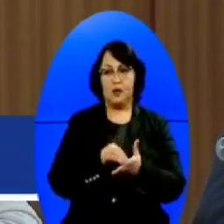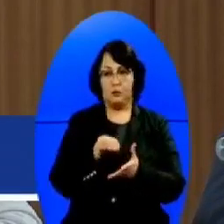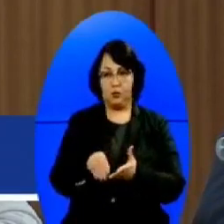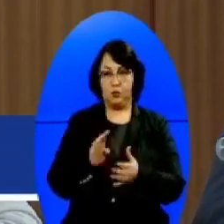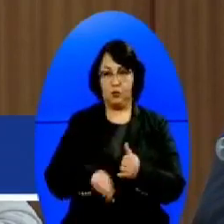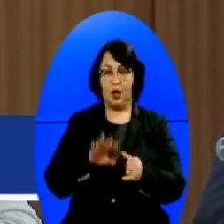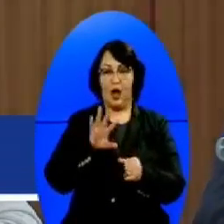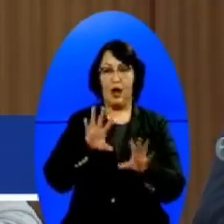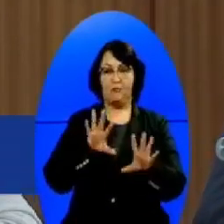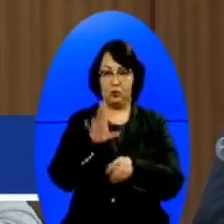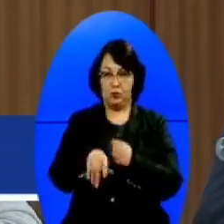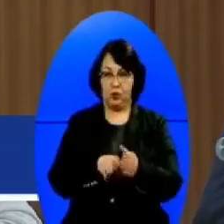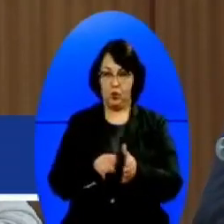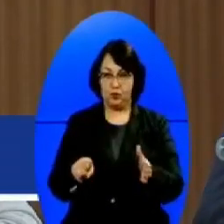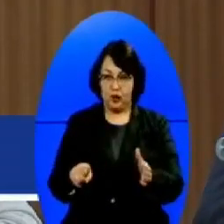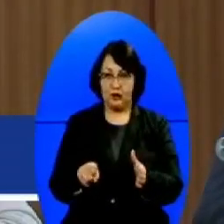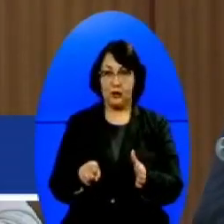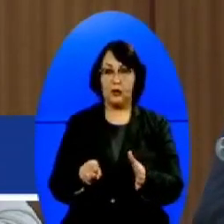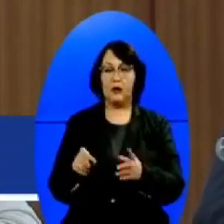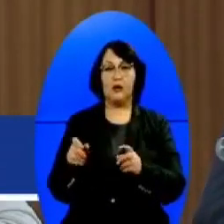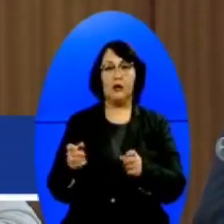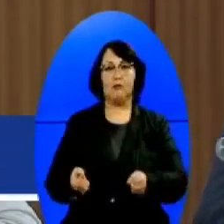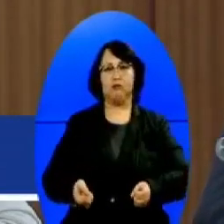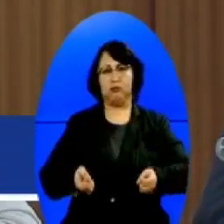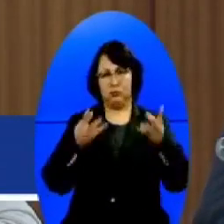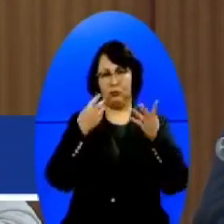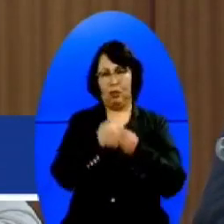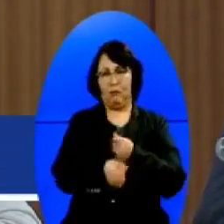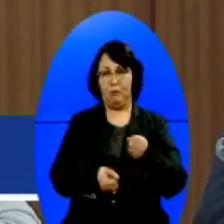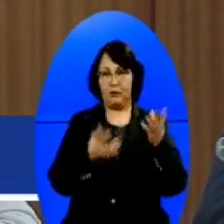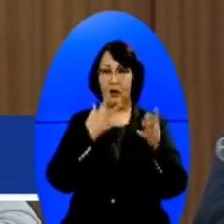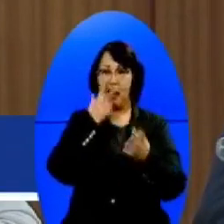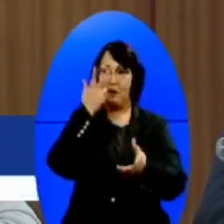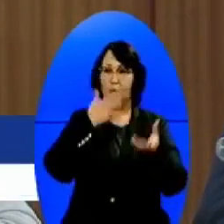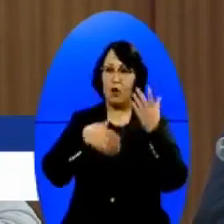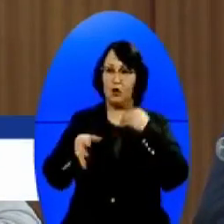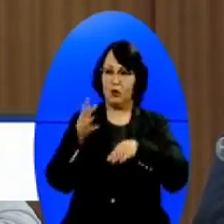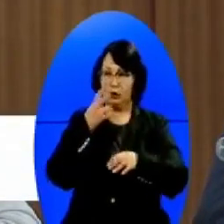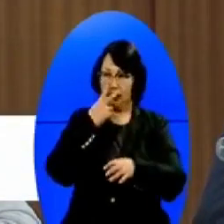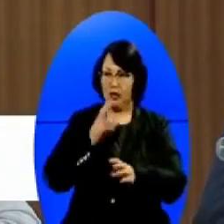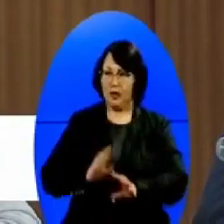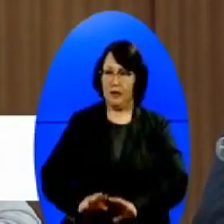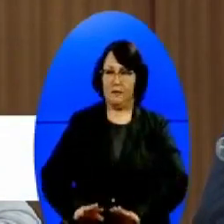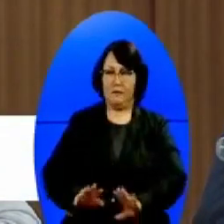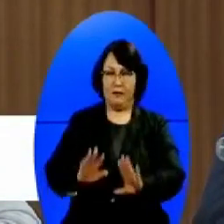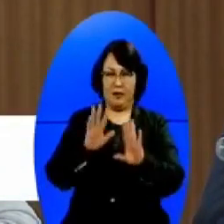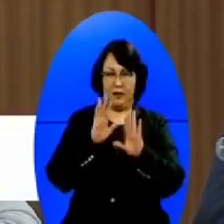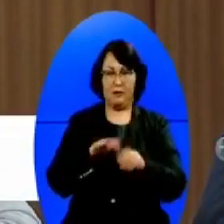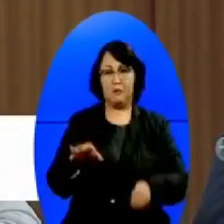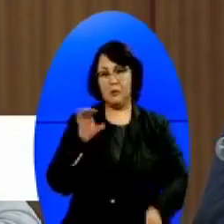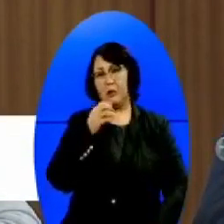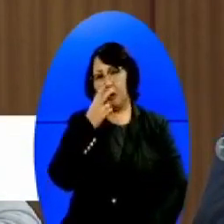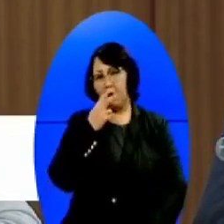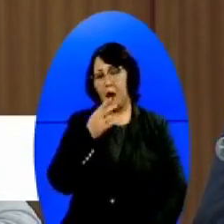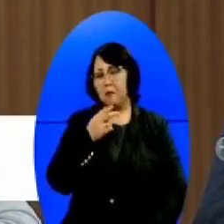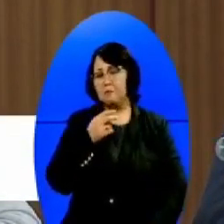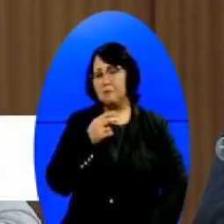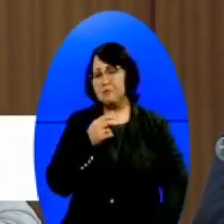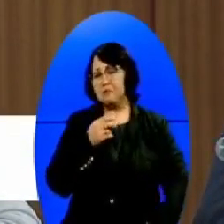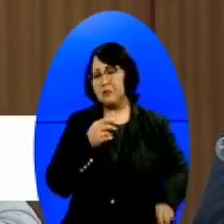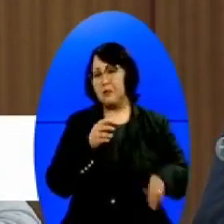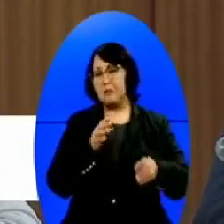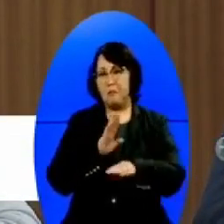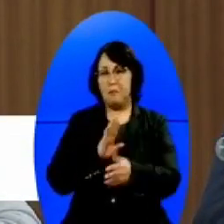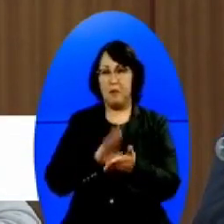одоо салхинд хийсгсэн, харин үр дүнд нь агаар хөрсний бохирдол дээд зэгтээ хүртлээ хэвээрээ байгааг бол бид яг баримттай нотлохоо тон гаргаж